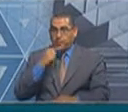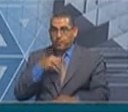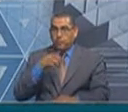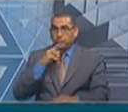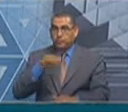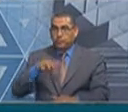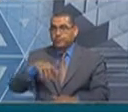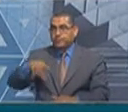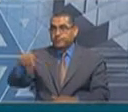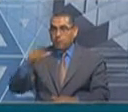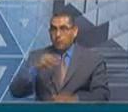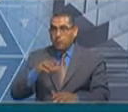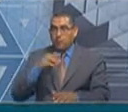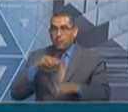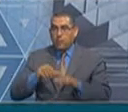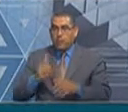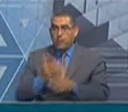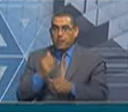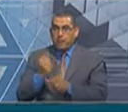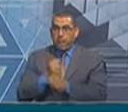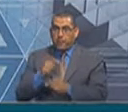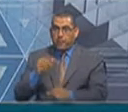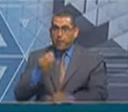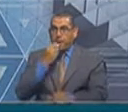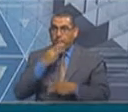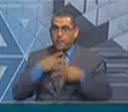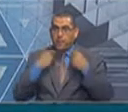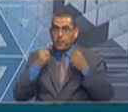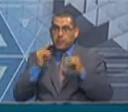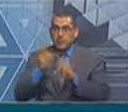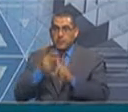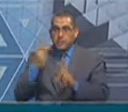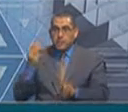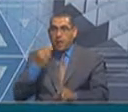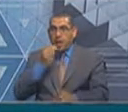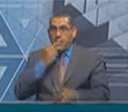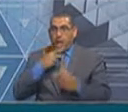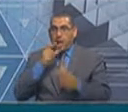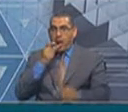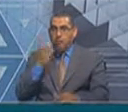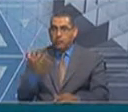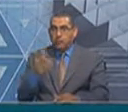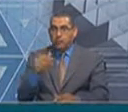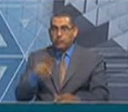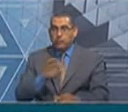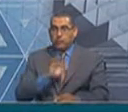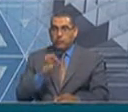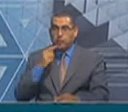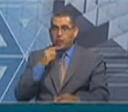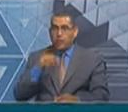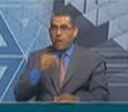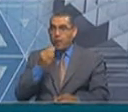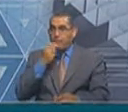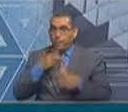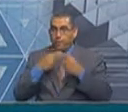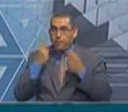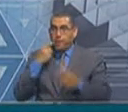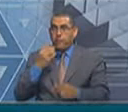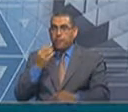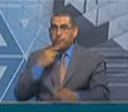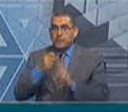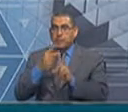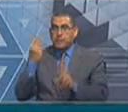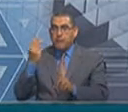البحيرة برضو كعمل صناعي، في مطاعم سياحية كبيرة وفي كافيتريات. فالمطعم كمان من ناحية الشكل السياحي عندنا 3 مطاعم